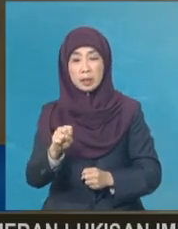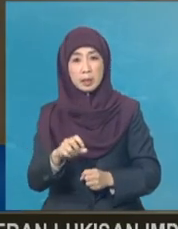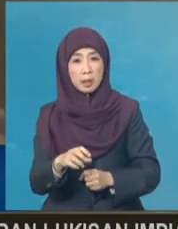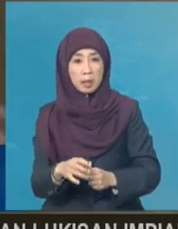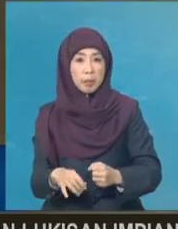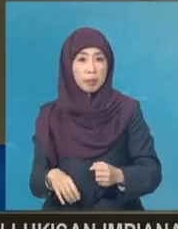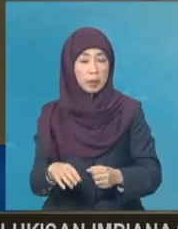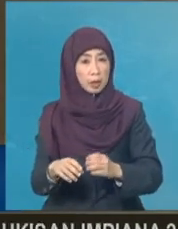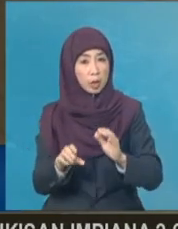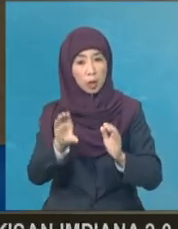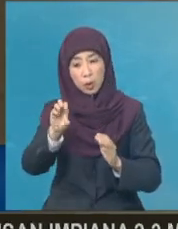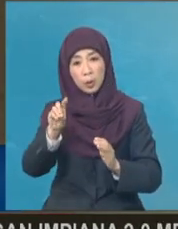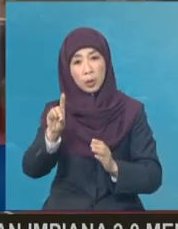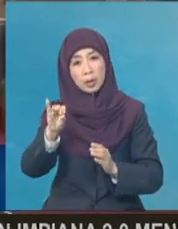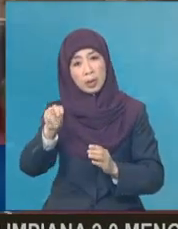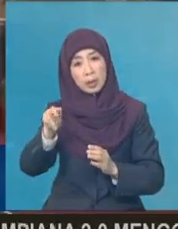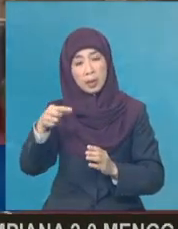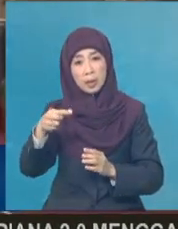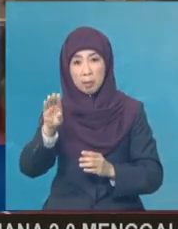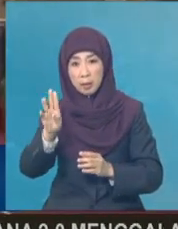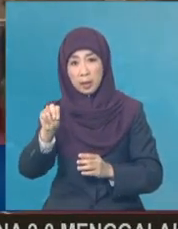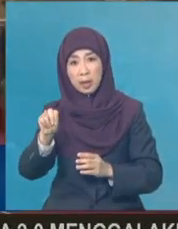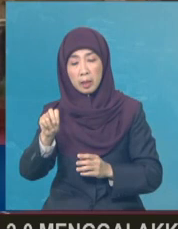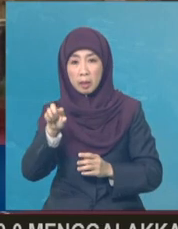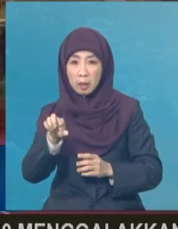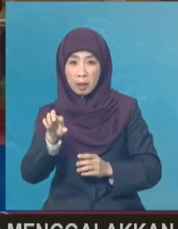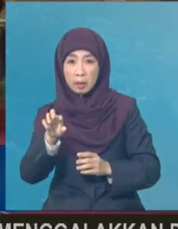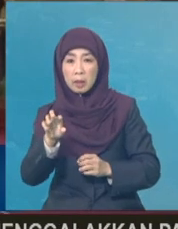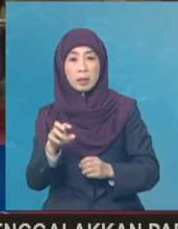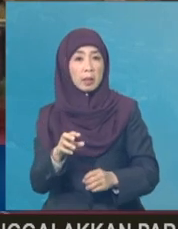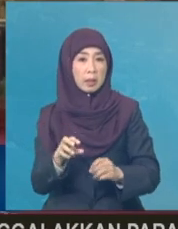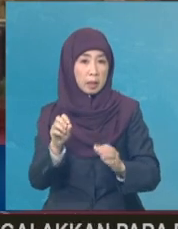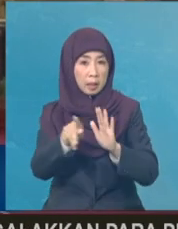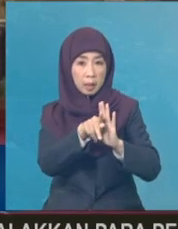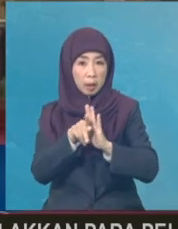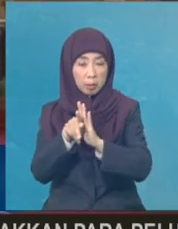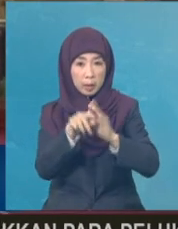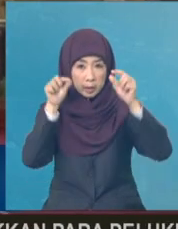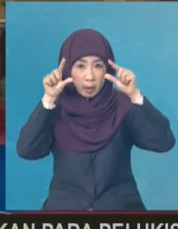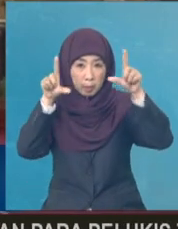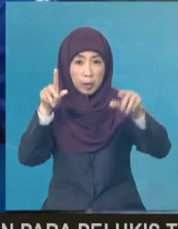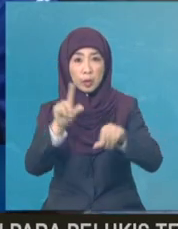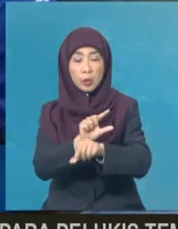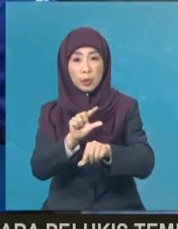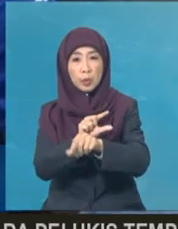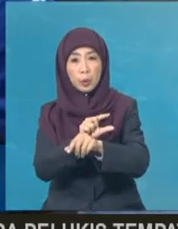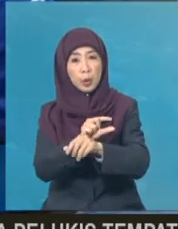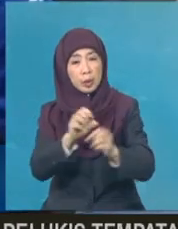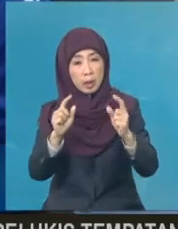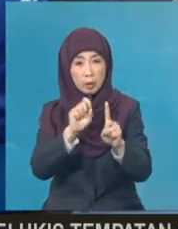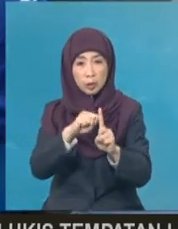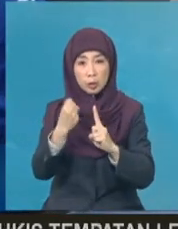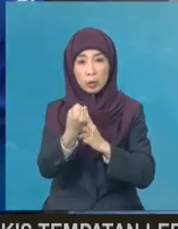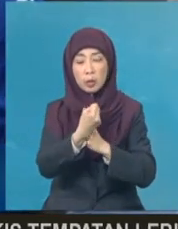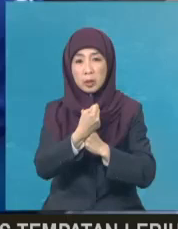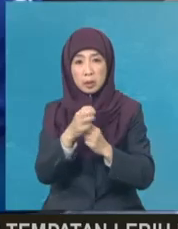seperti coding.com dan Betel plus boot camp soccer champion kesadaran mengenai etika penggunaan sosial media